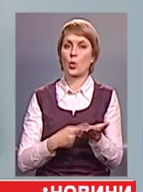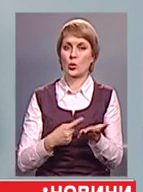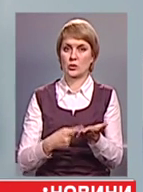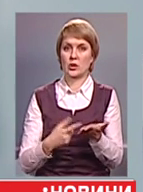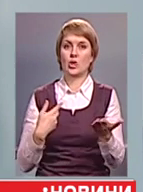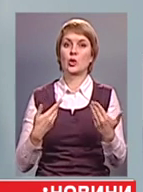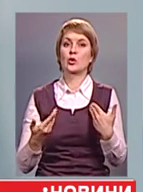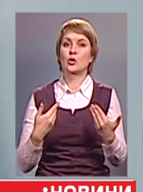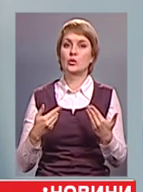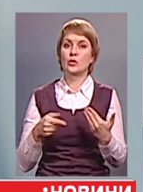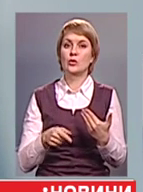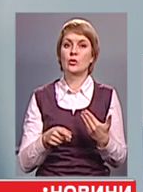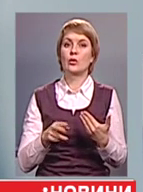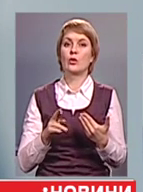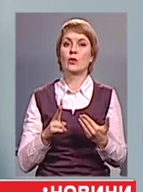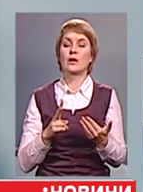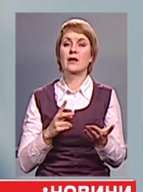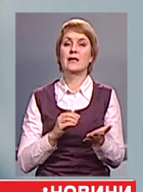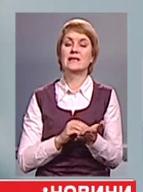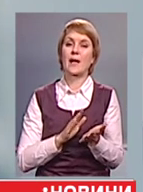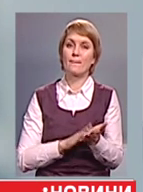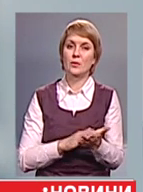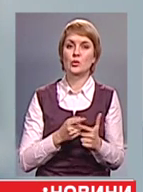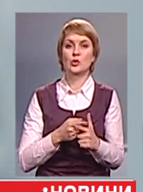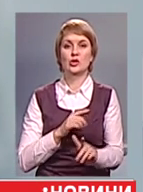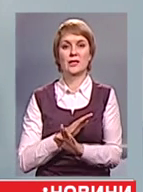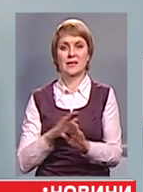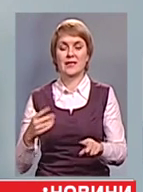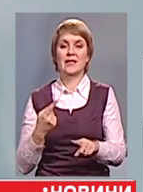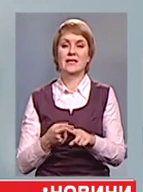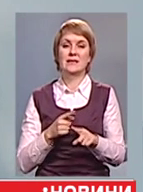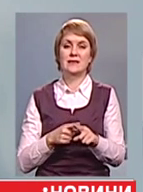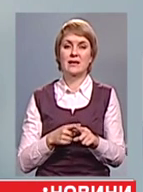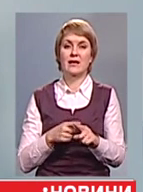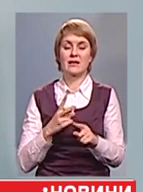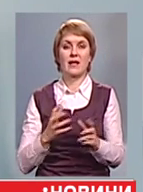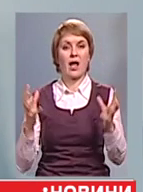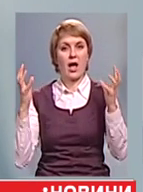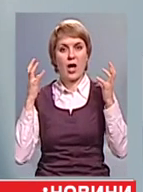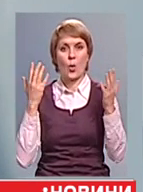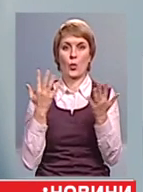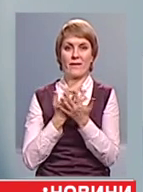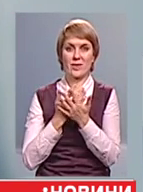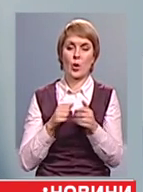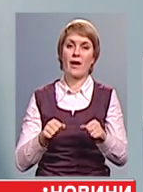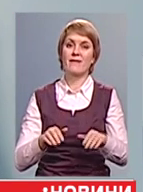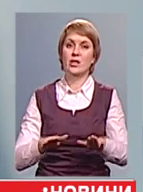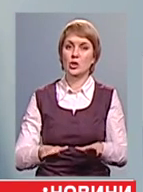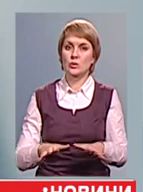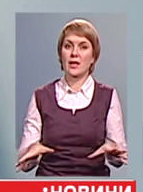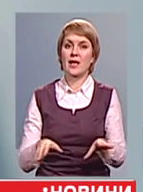того, що покази повинні записуватись чи ні, це безпосередньо на аудіо чи відео вирішується